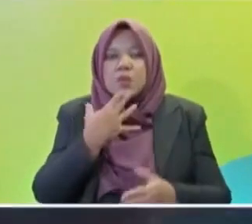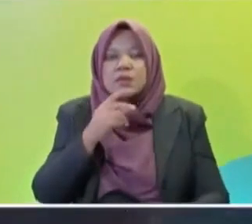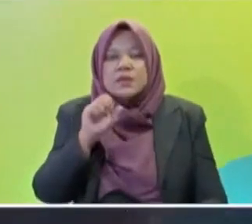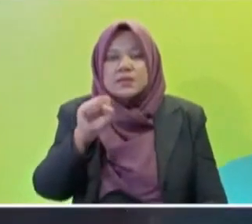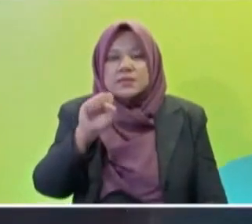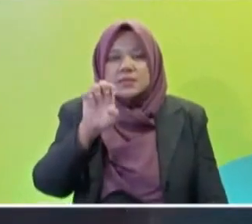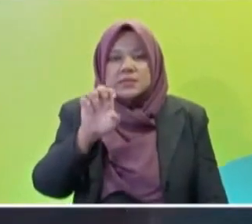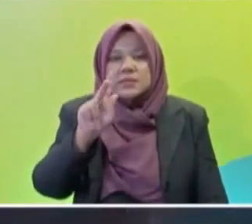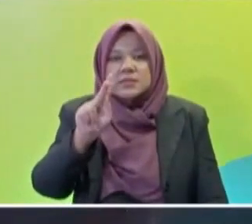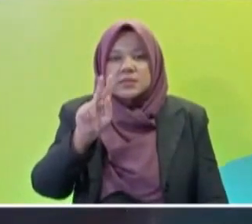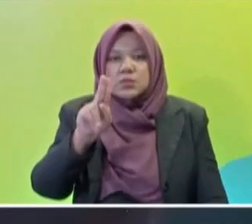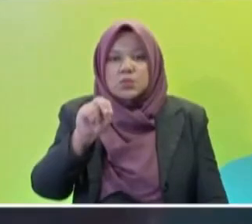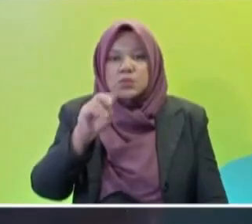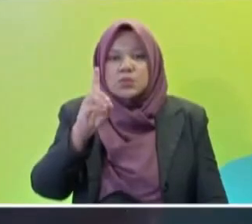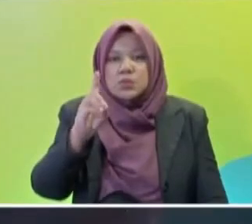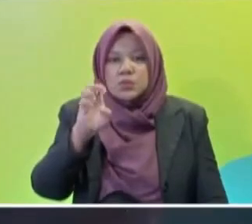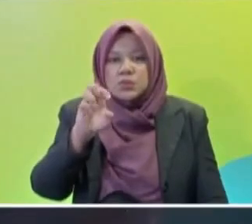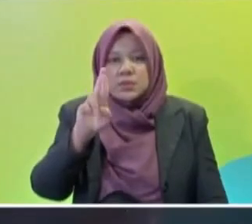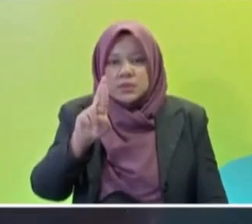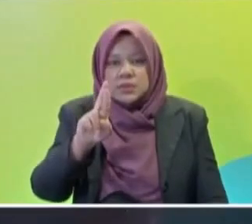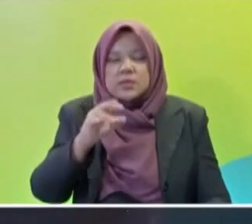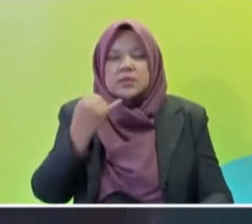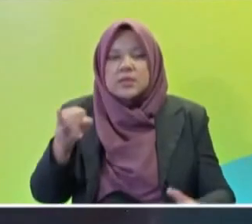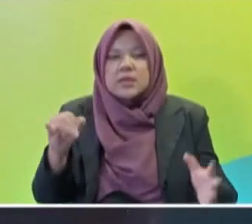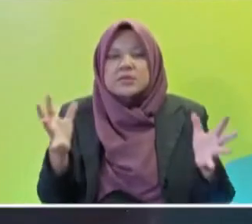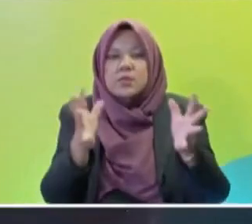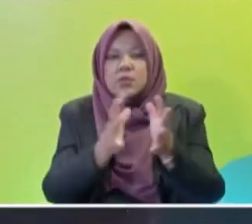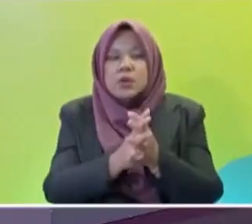adalah warna campuran dari kedua warna